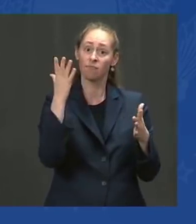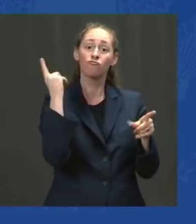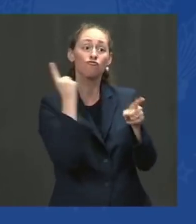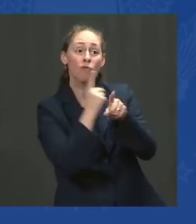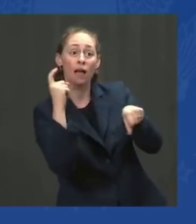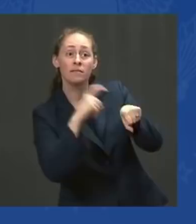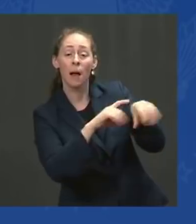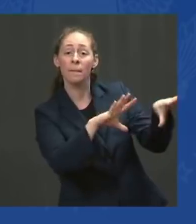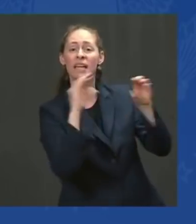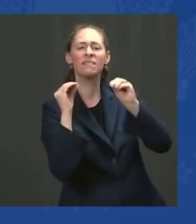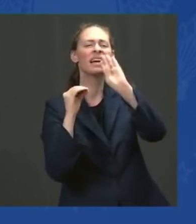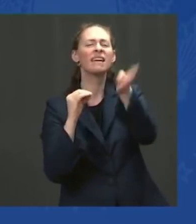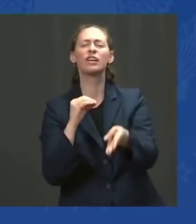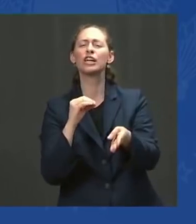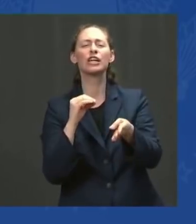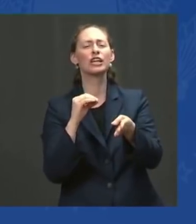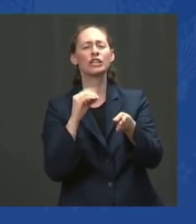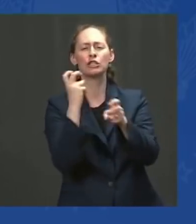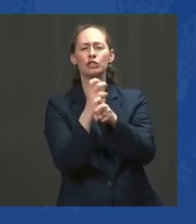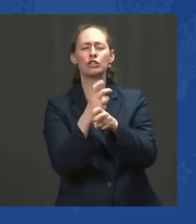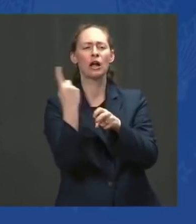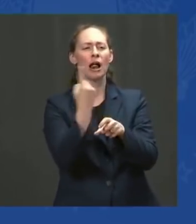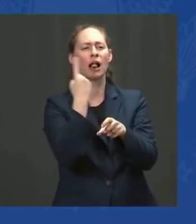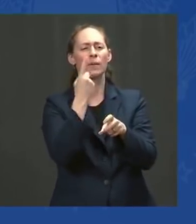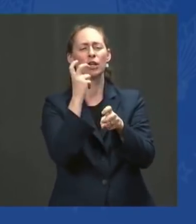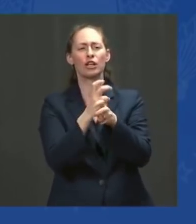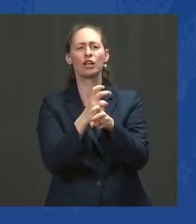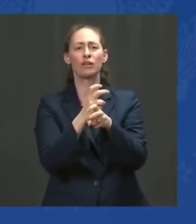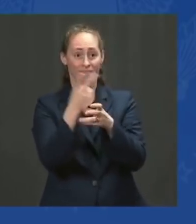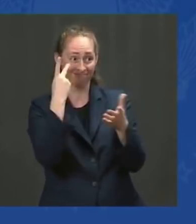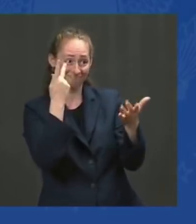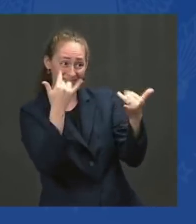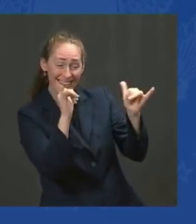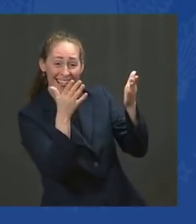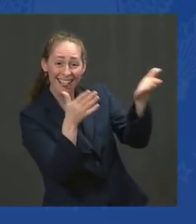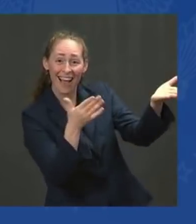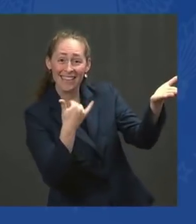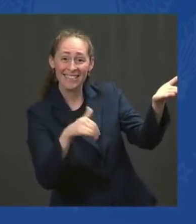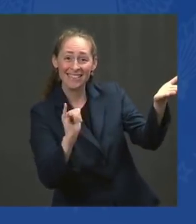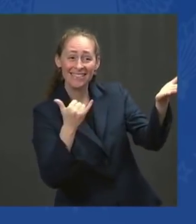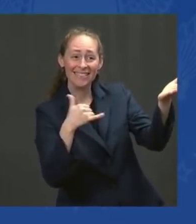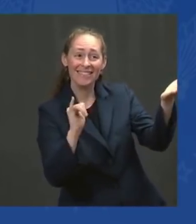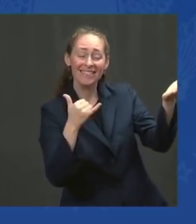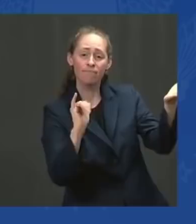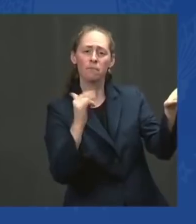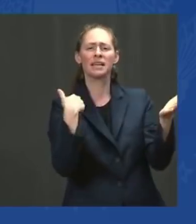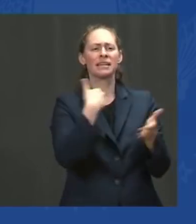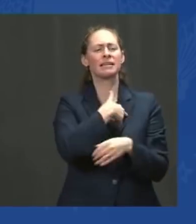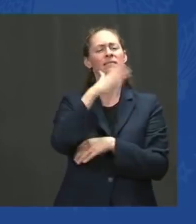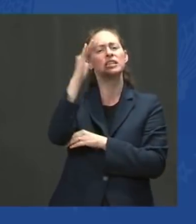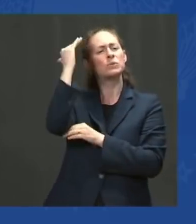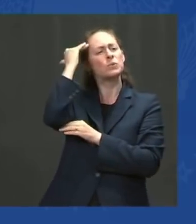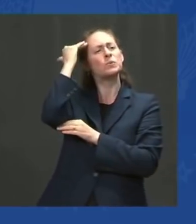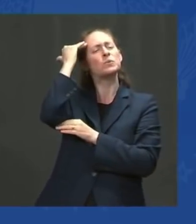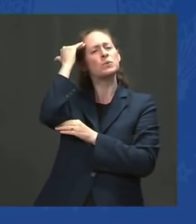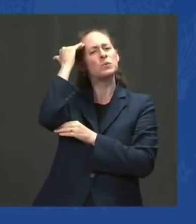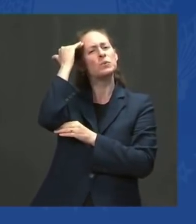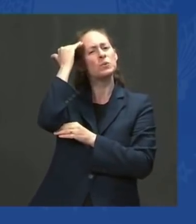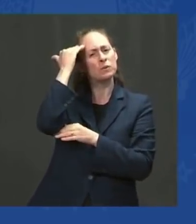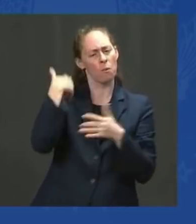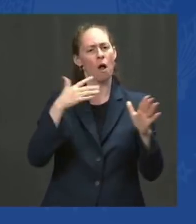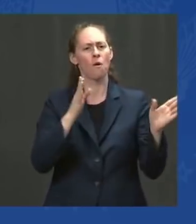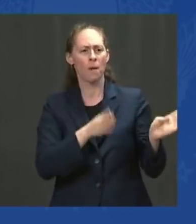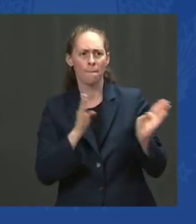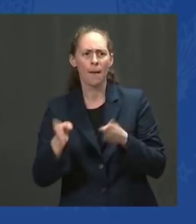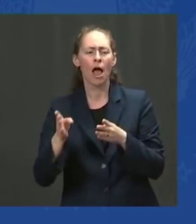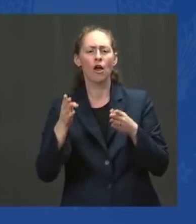始撤军应该是比较好的一个时机，不会带来一个情况失控的这样一个表现。但是事实